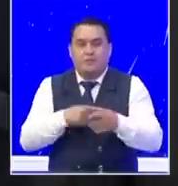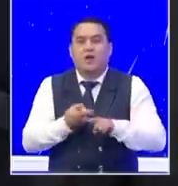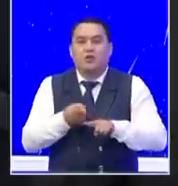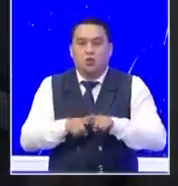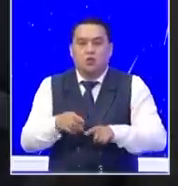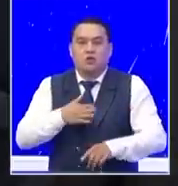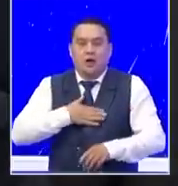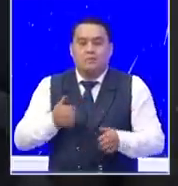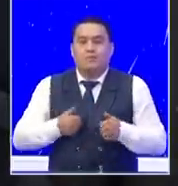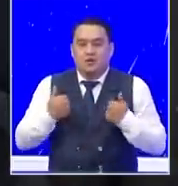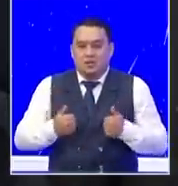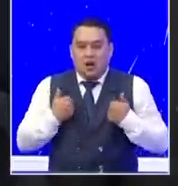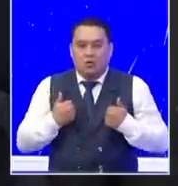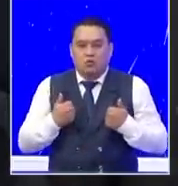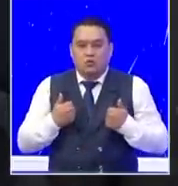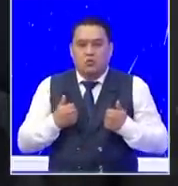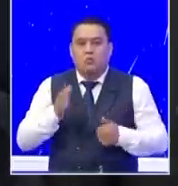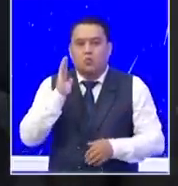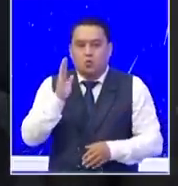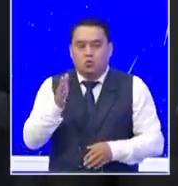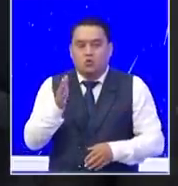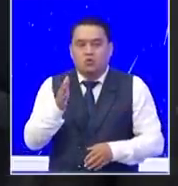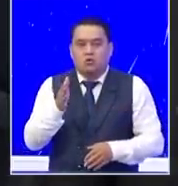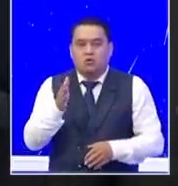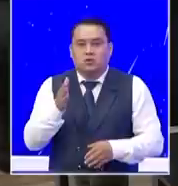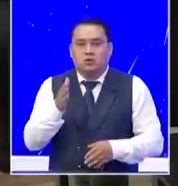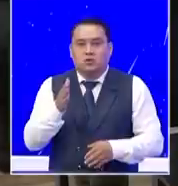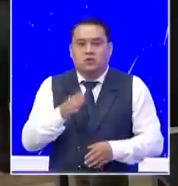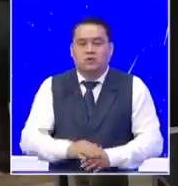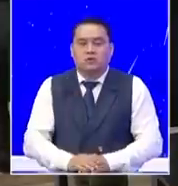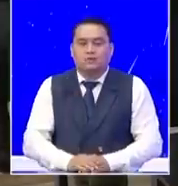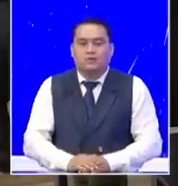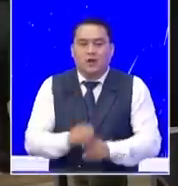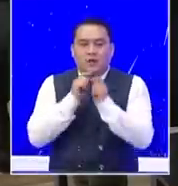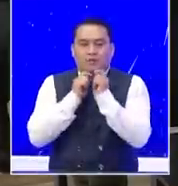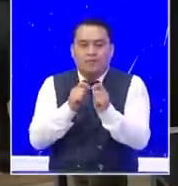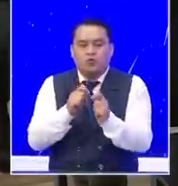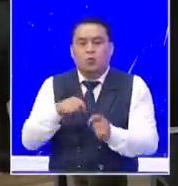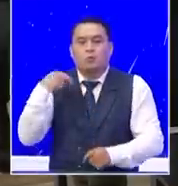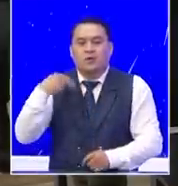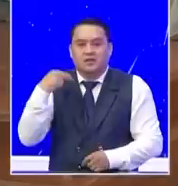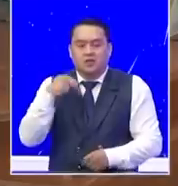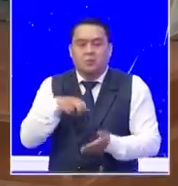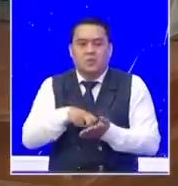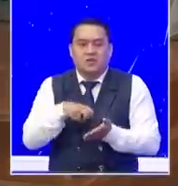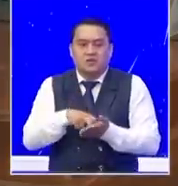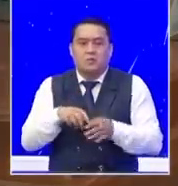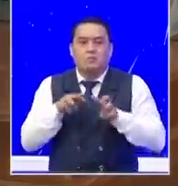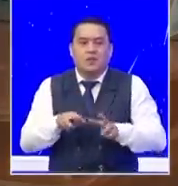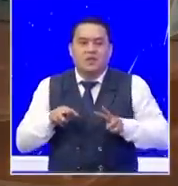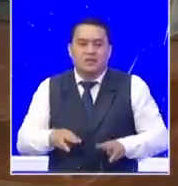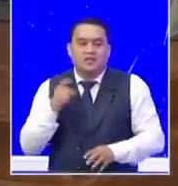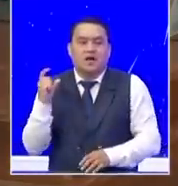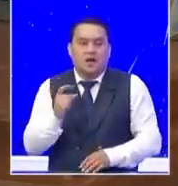я постараюсь в дальнейшем преуспевать и оправдать. Вручал президентское благодарственное письмо министра экологии и